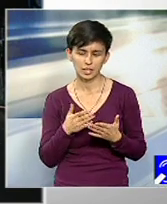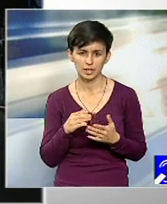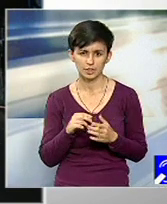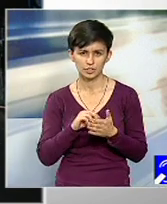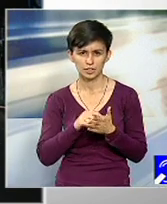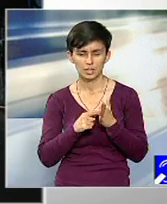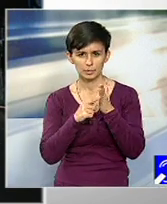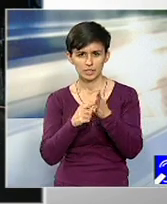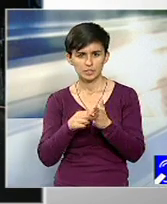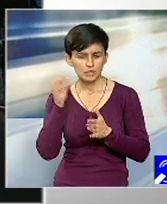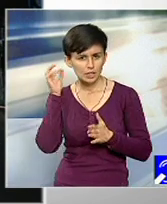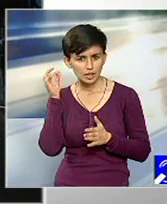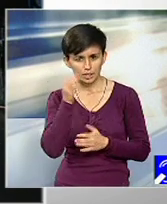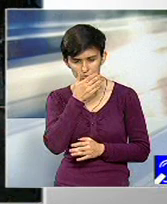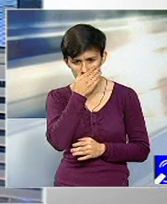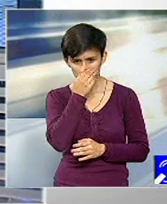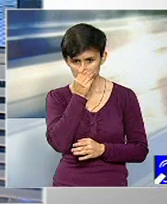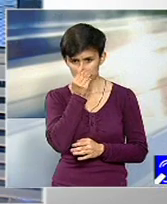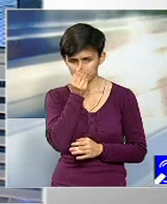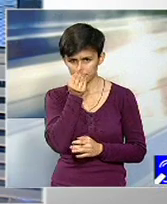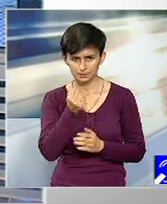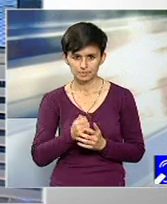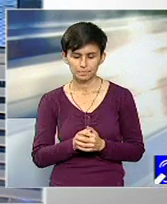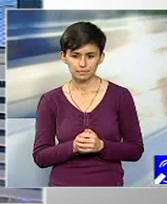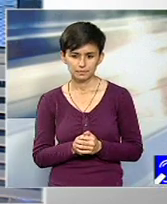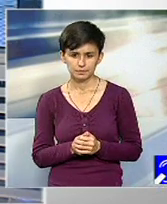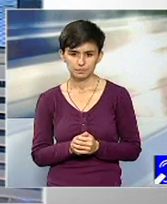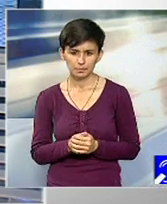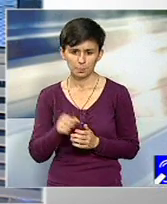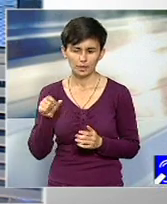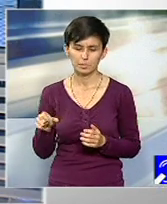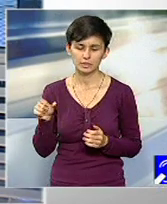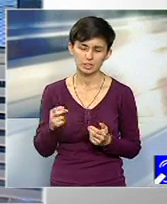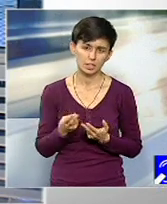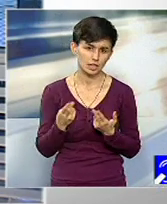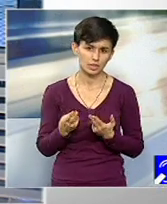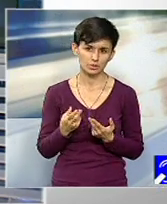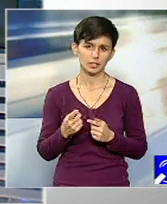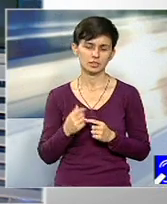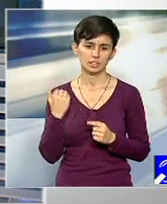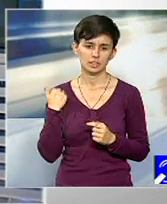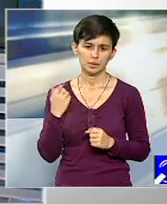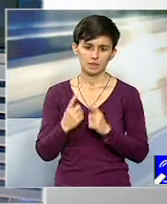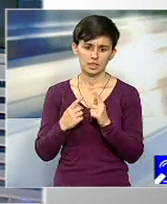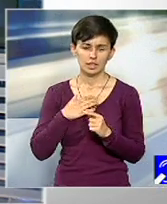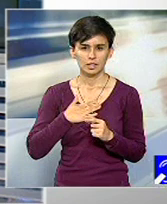Aferim. Ceea ce pe noi ne-a surprins când producătorii ne-au contactat să ne întrebe dacă dorim să includem coloana